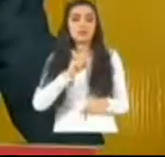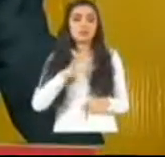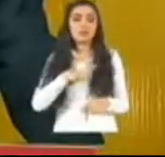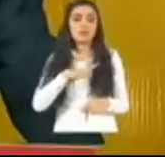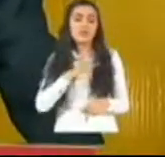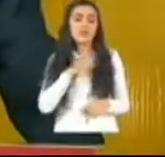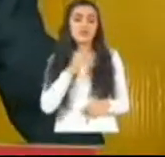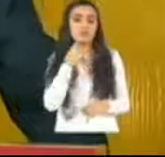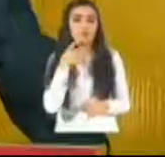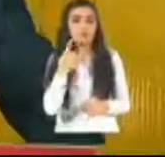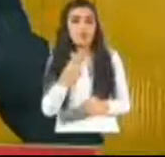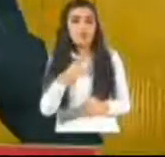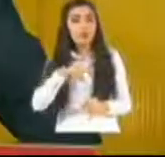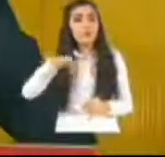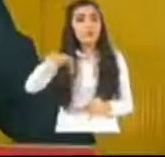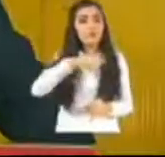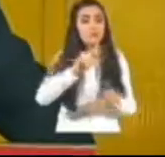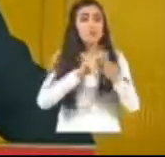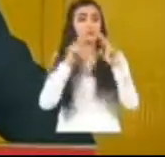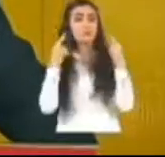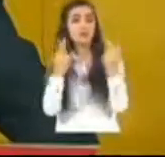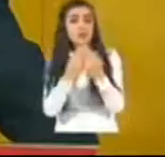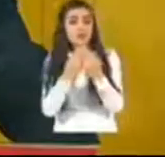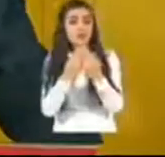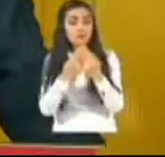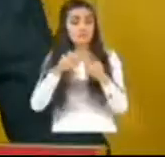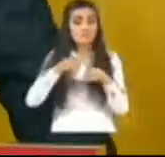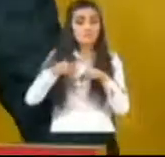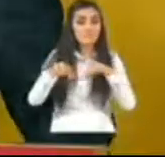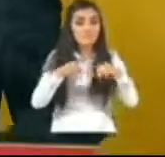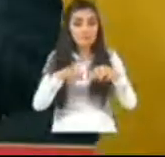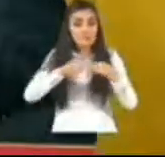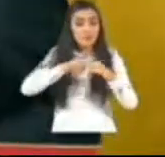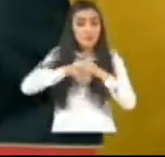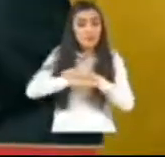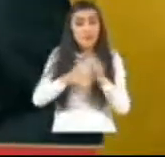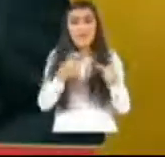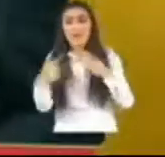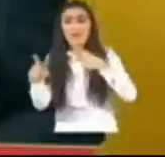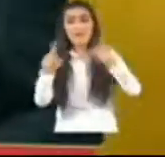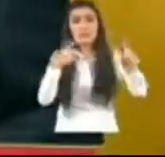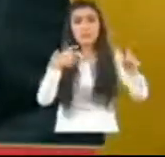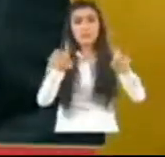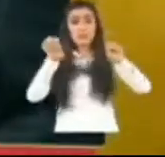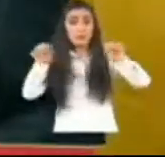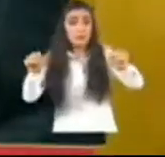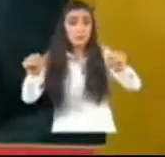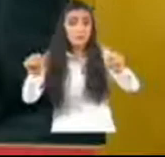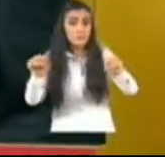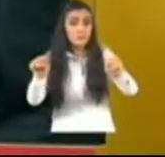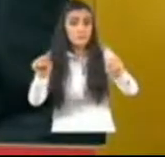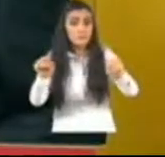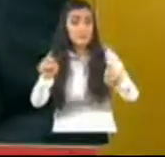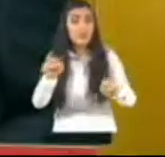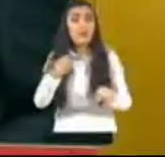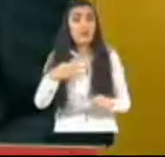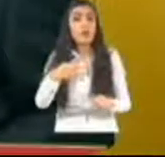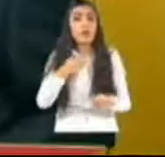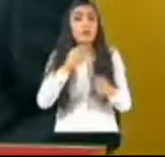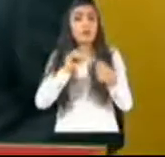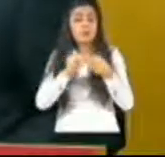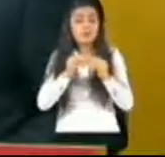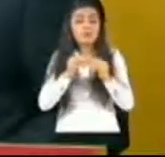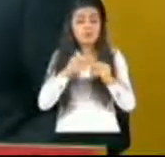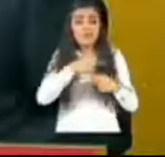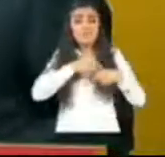vardır. Bölgesel ve küresel eksende kökleri farklı yerlerde tutunan sorunlara